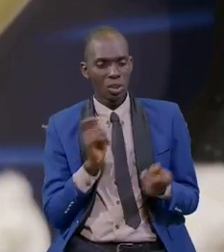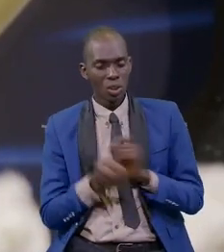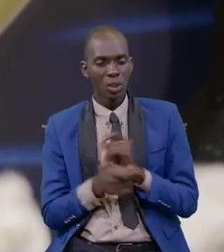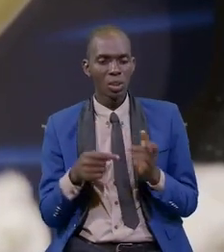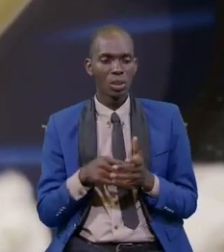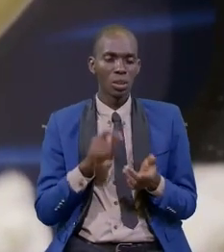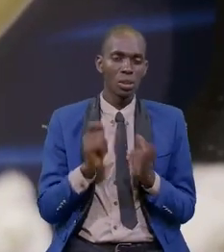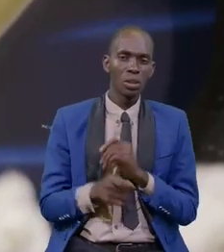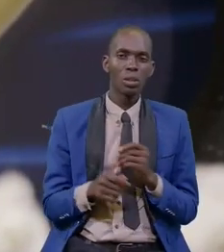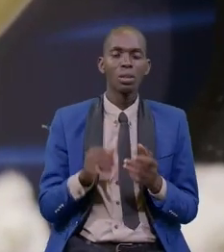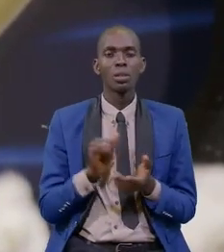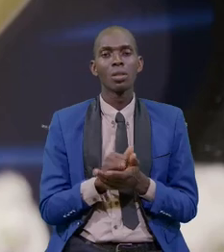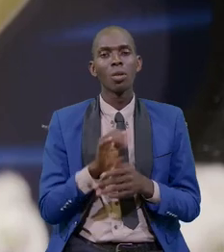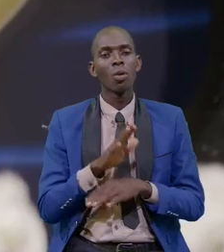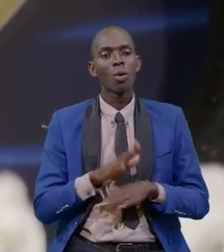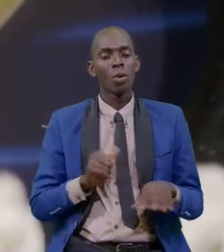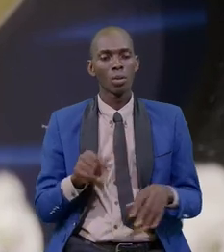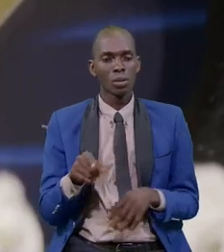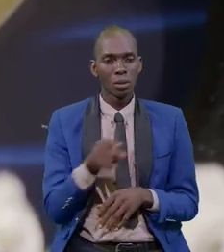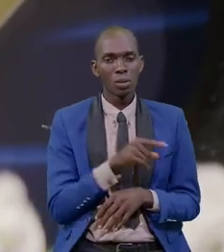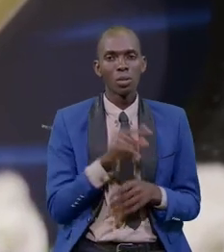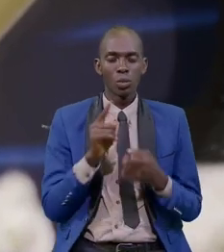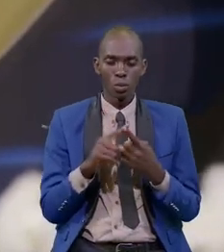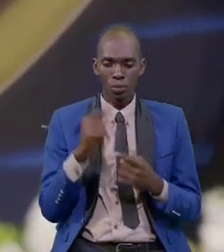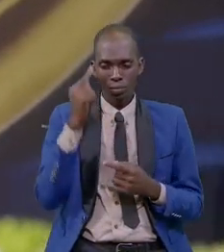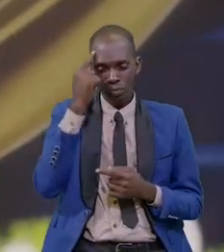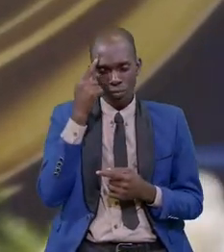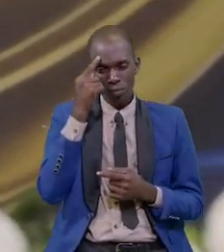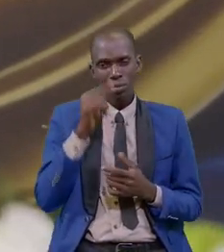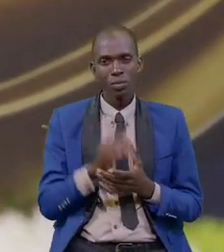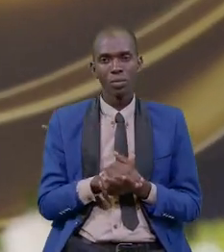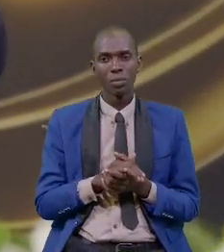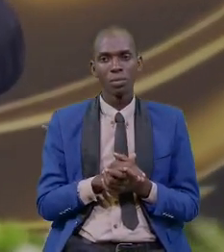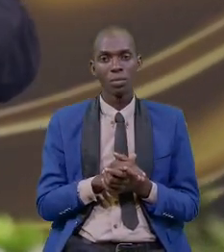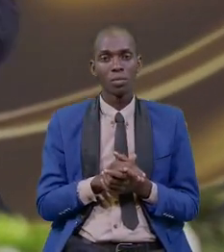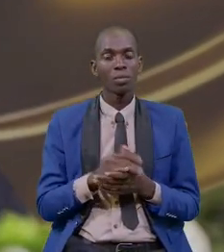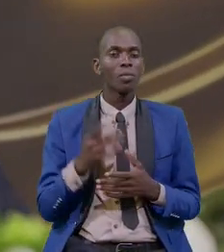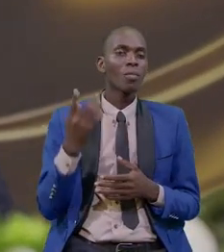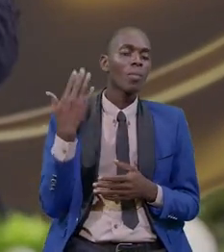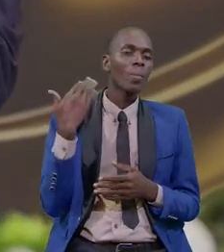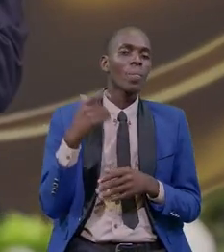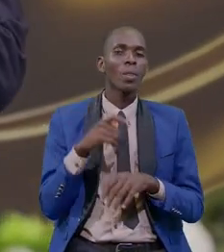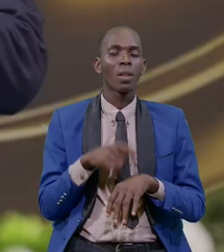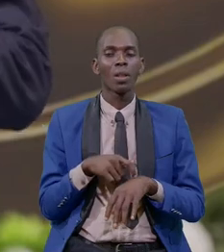changer ceci, changer cela, alors qu'ils n'ont pas la force. Appelez-les à raisonner. L'autre fois,